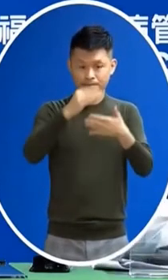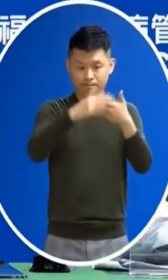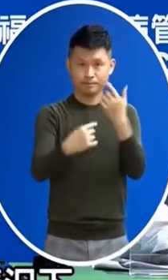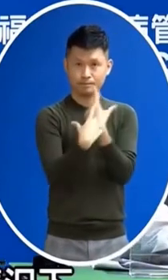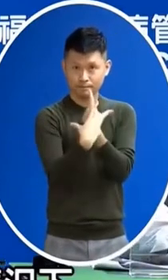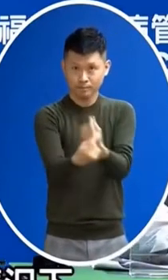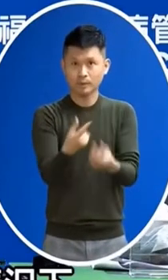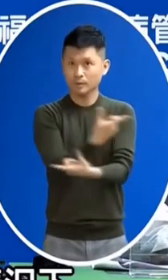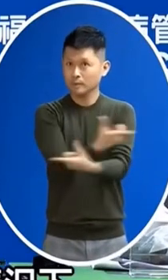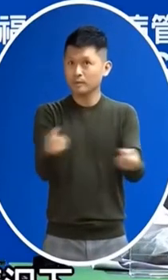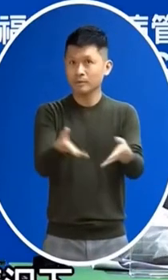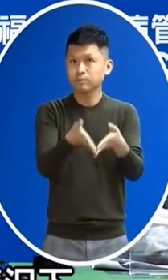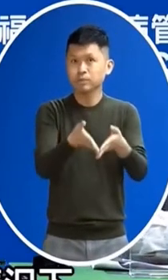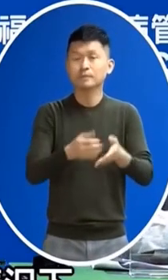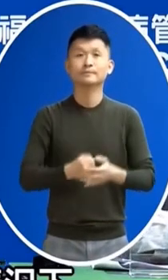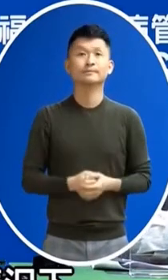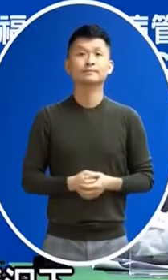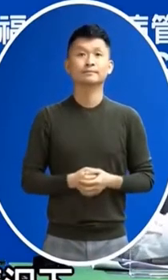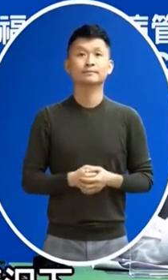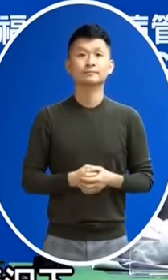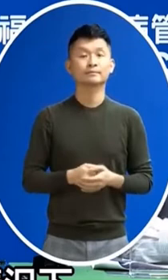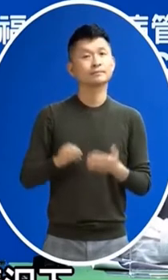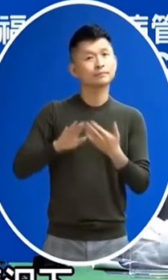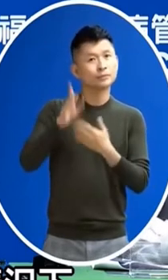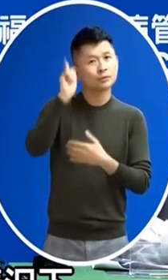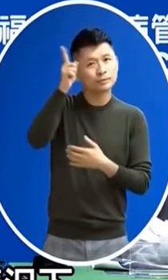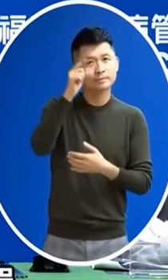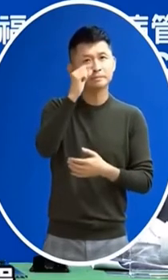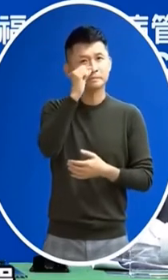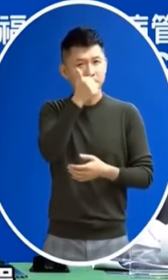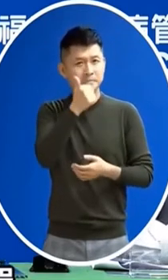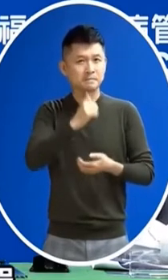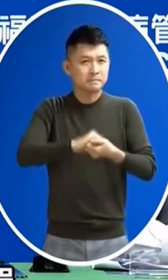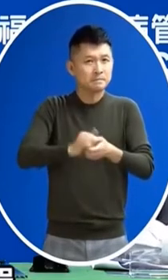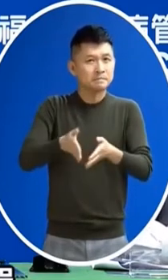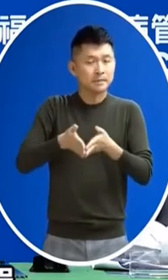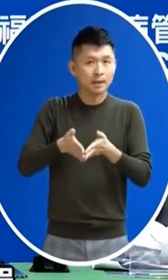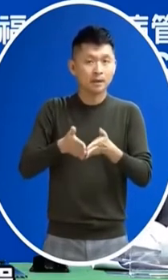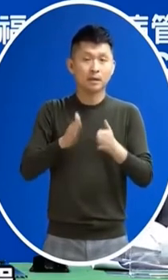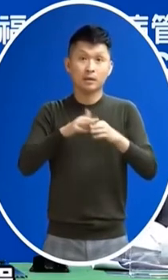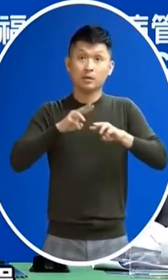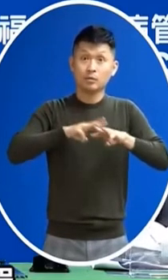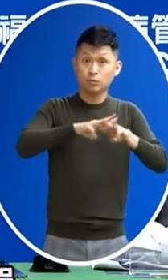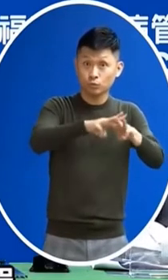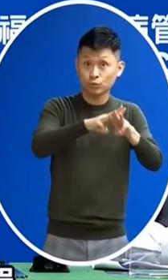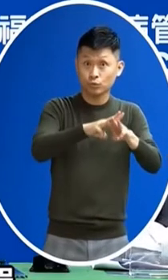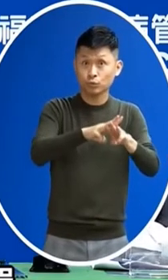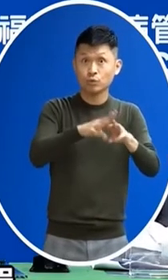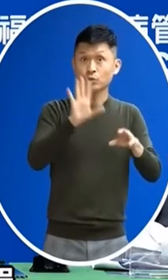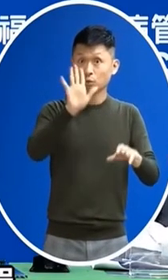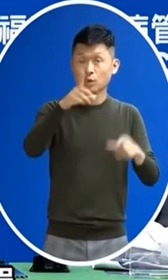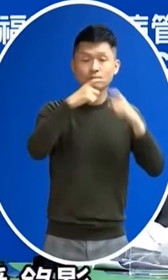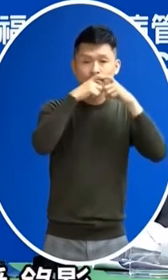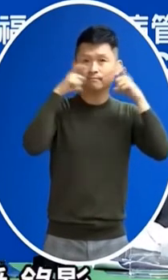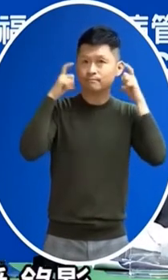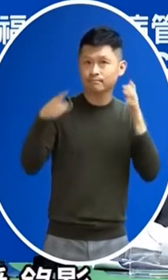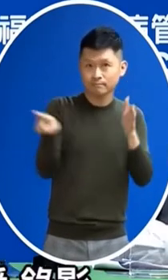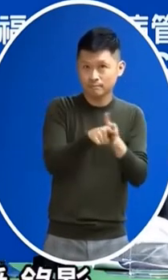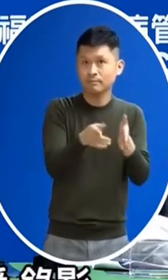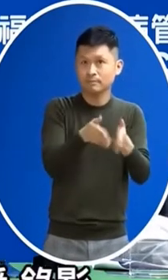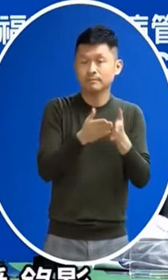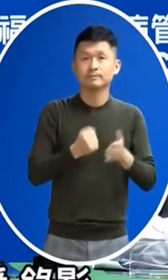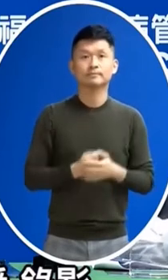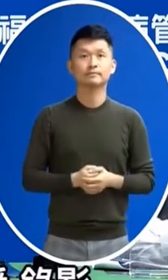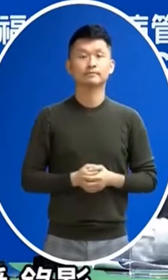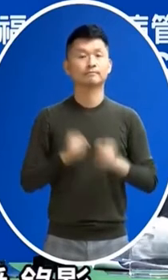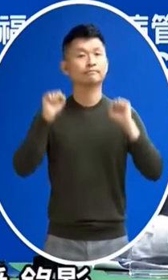做。换句话说，少数例外的情况下，那外出全程佩戴口罩。那